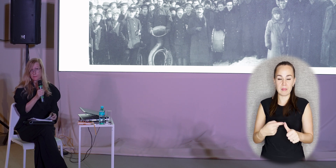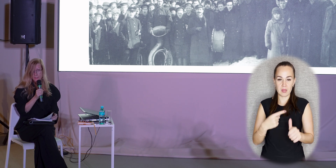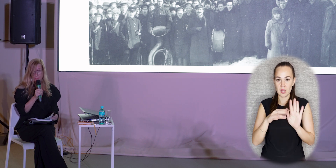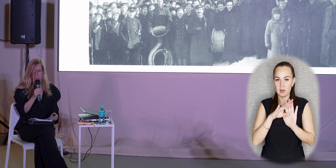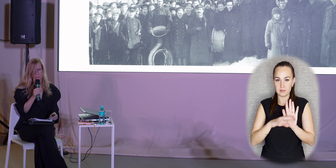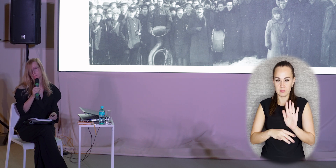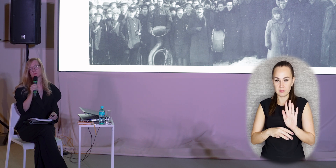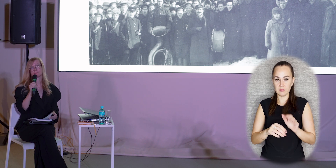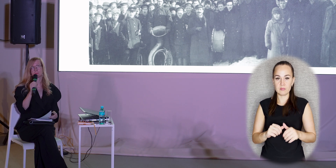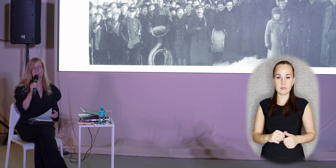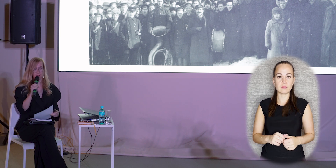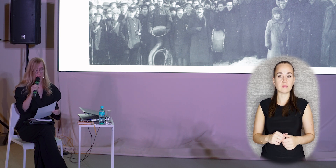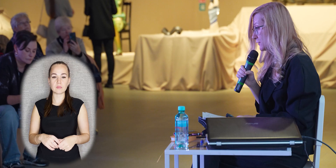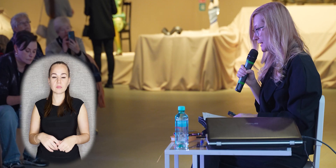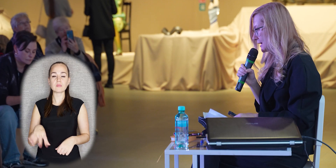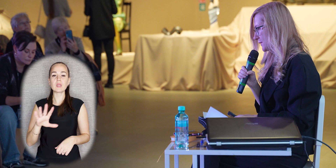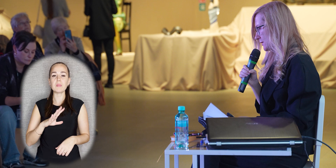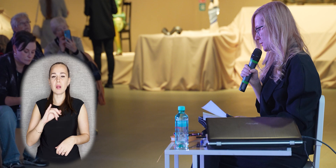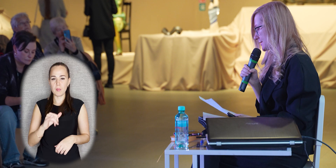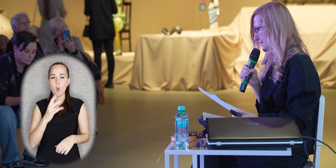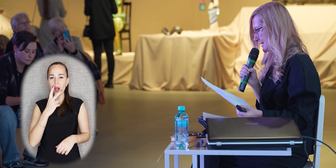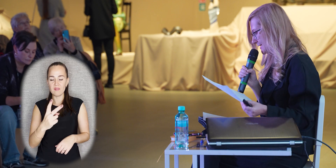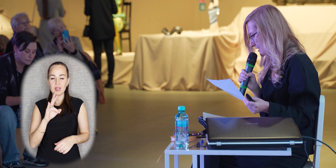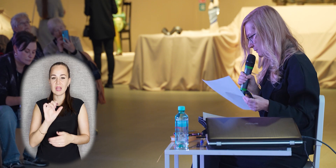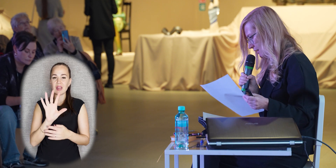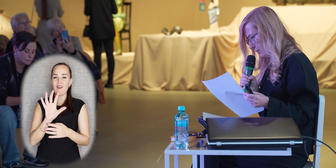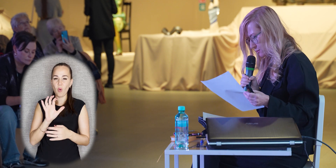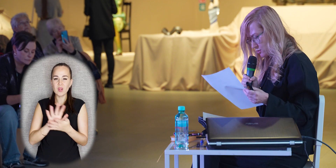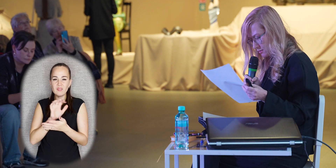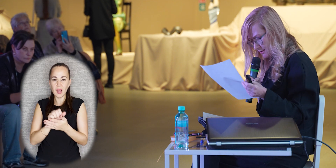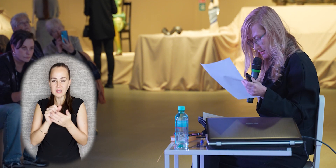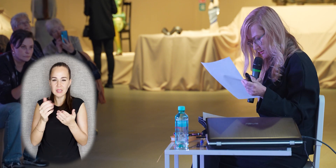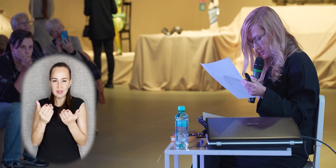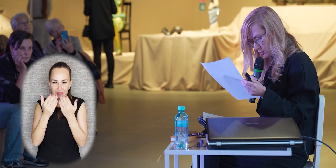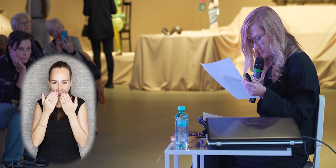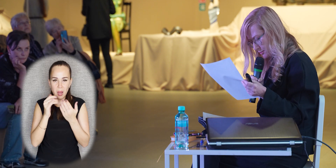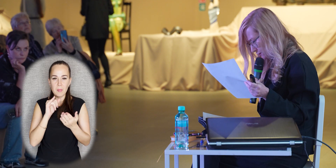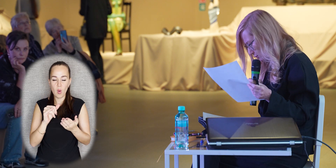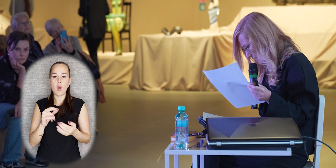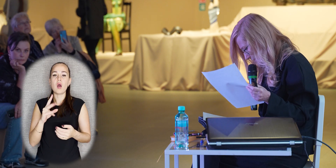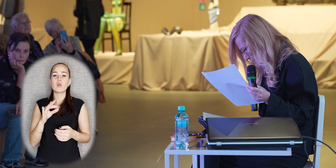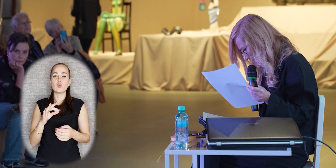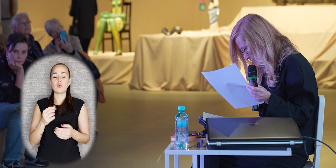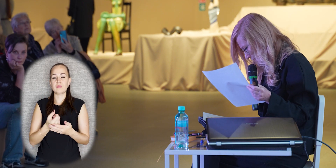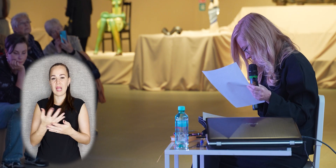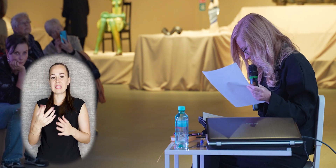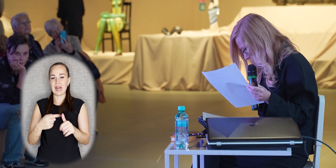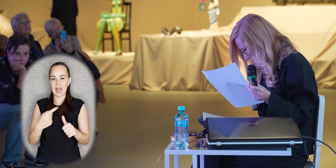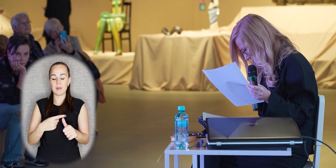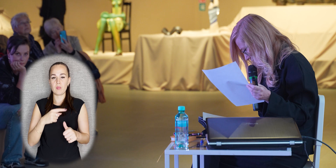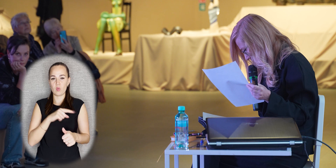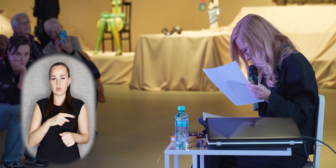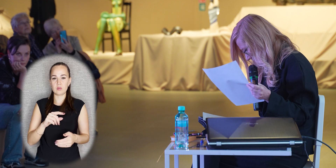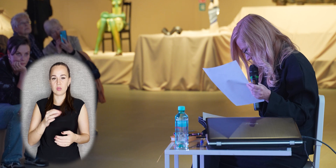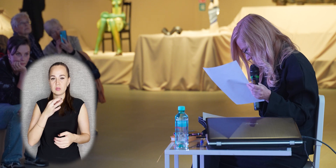было плохо видно на фотографии из газеты. Поэтому несколько имен приведу, наверное. Так,